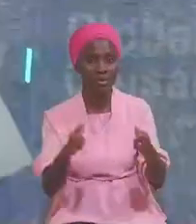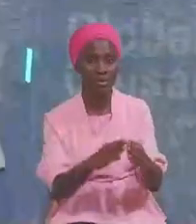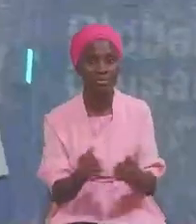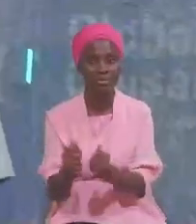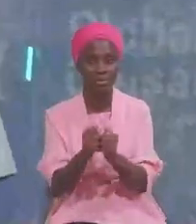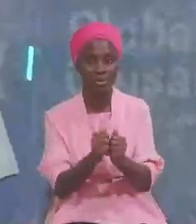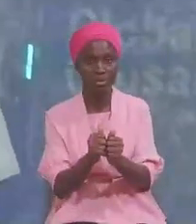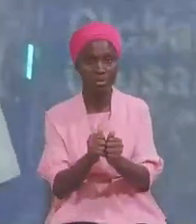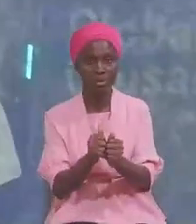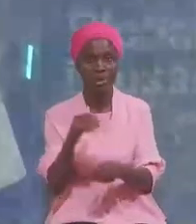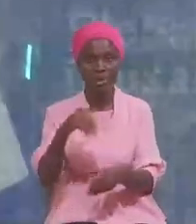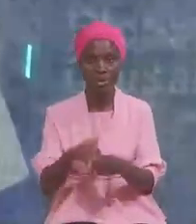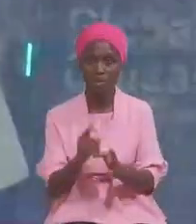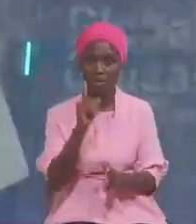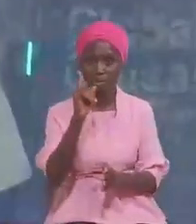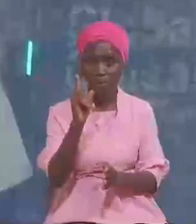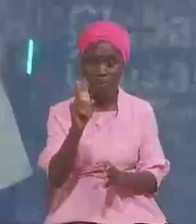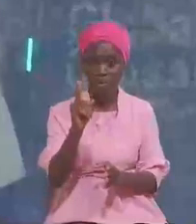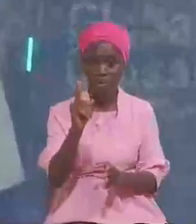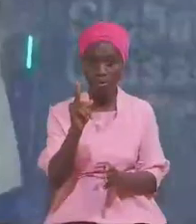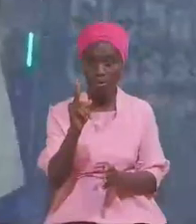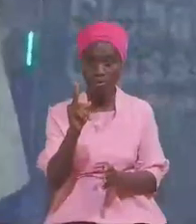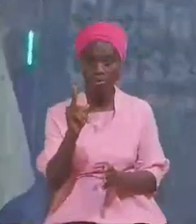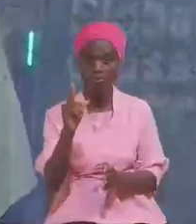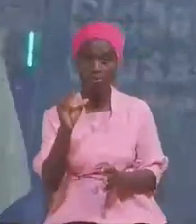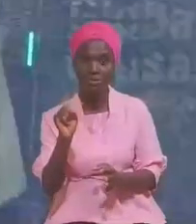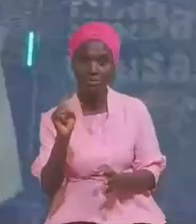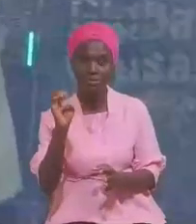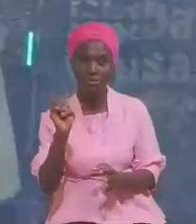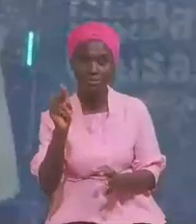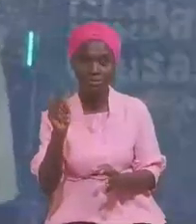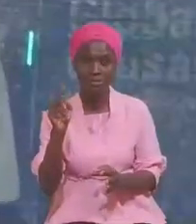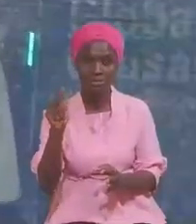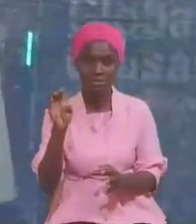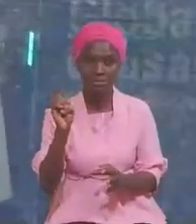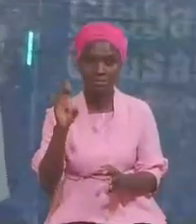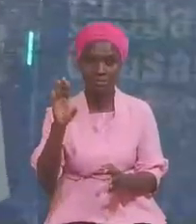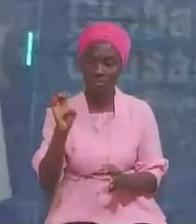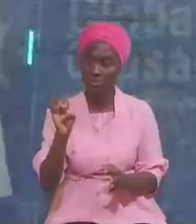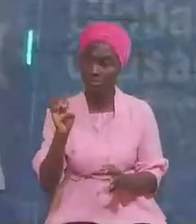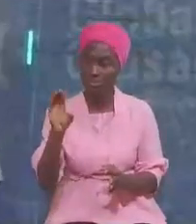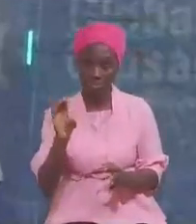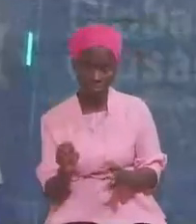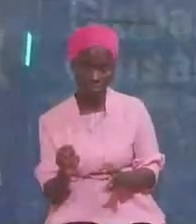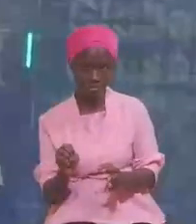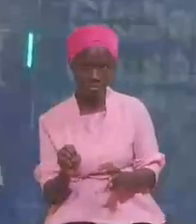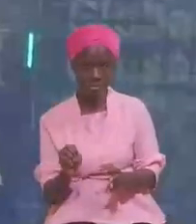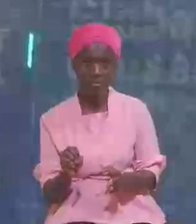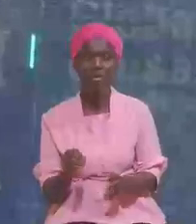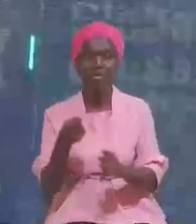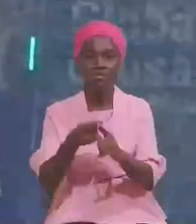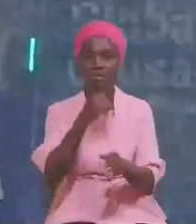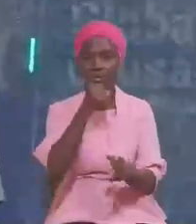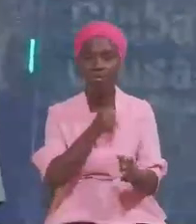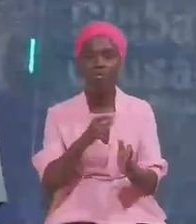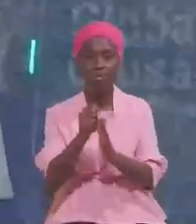et elle a tout inclus dans une seule phrase. L'Ancien et le Nouveau